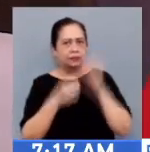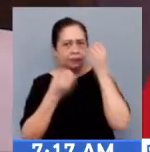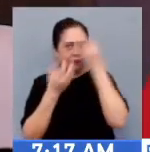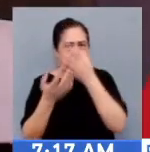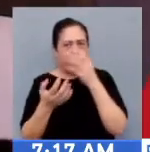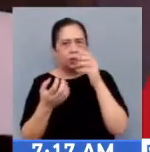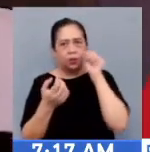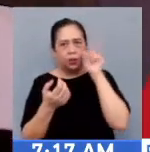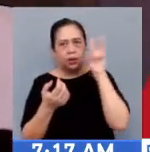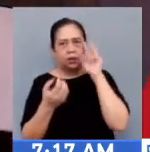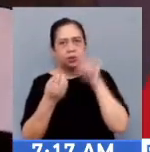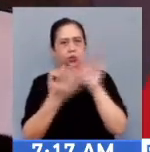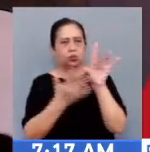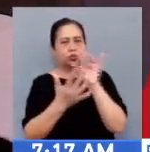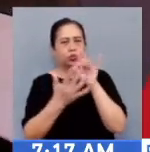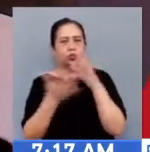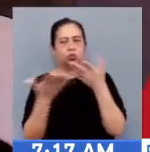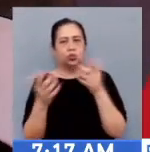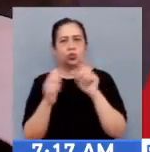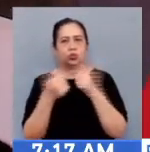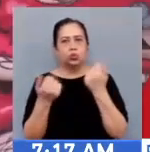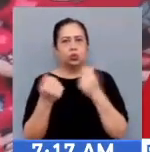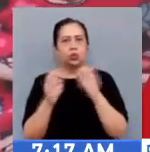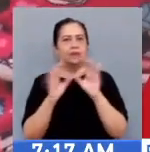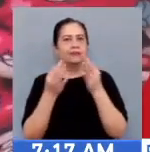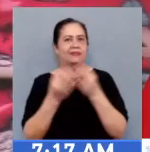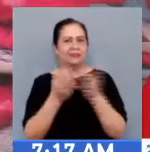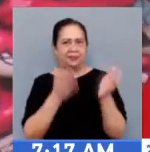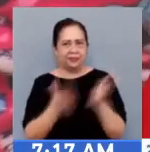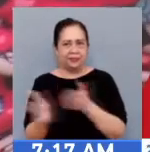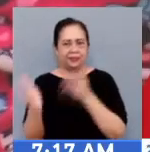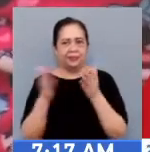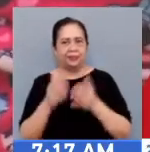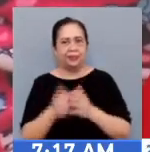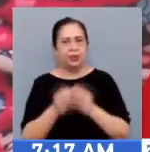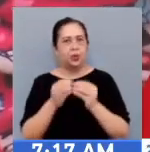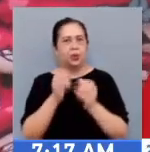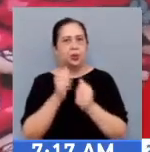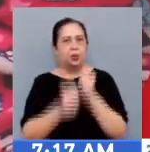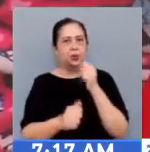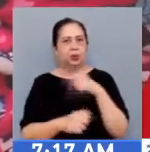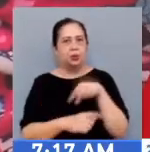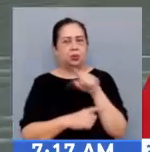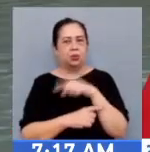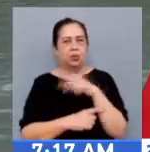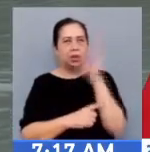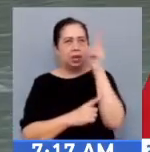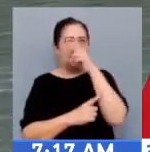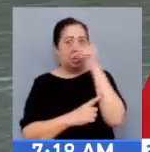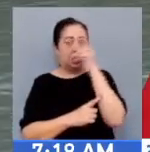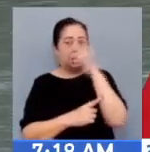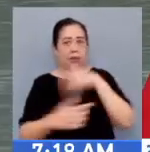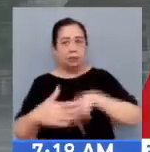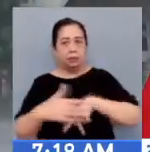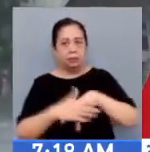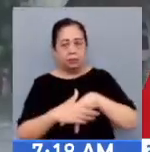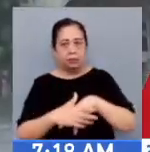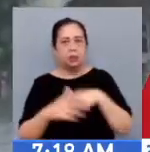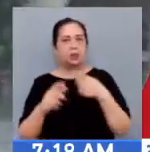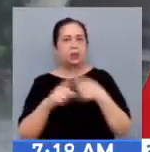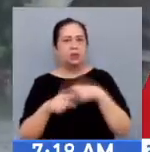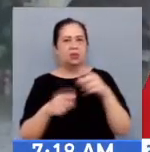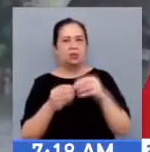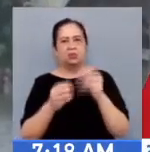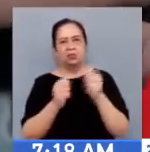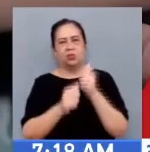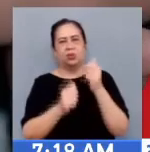mamili ng mga paraan para makapag-family planning. Karamihan daw sa mga unintended pregnancy ay mula sa mga pinakamahihirap